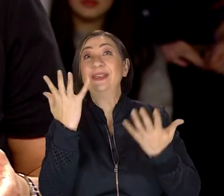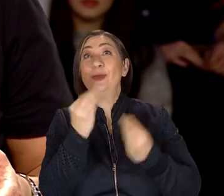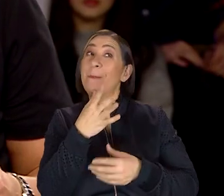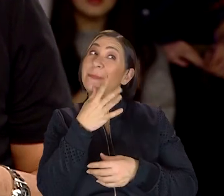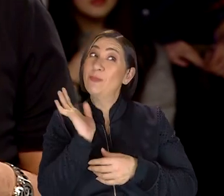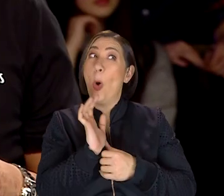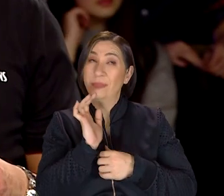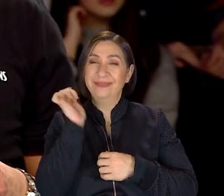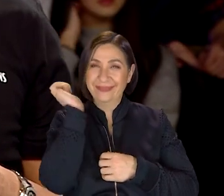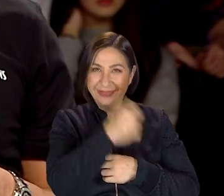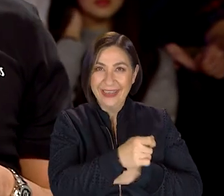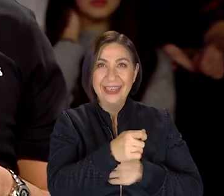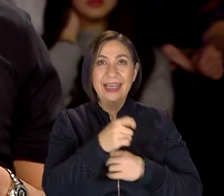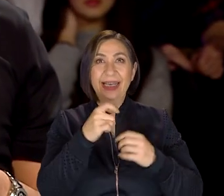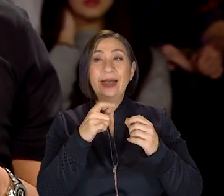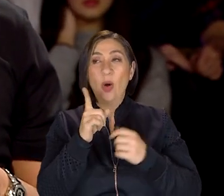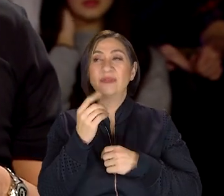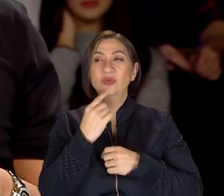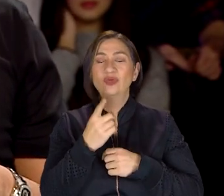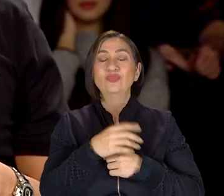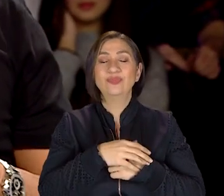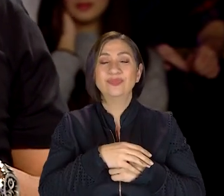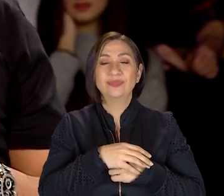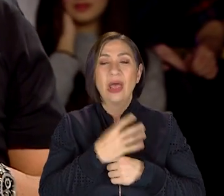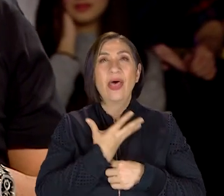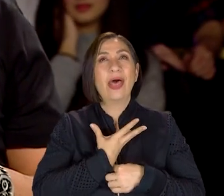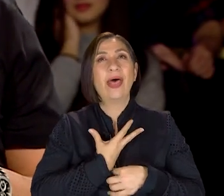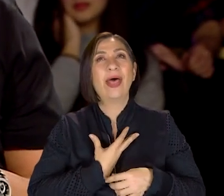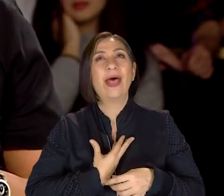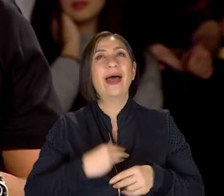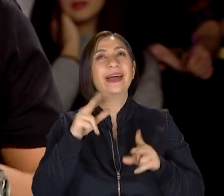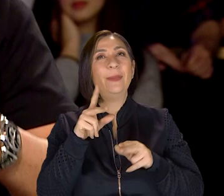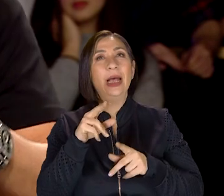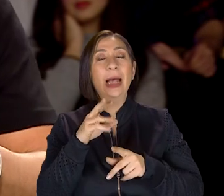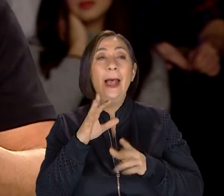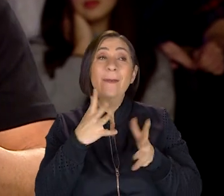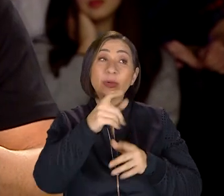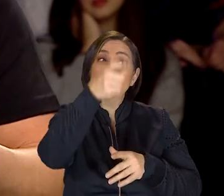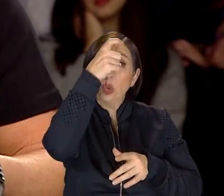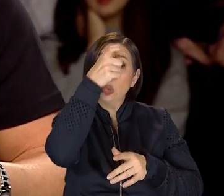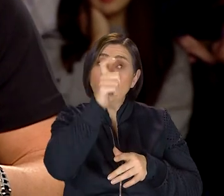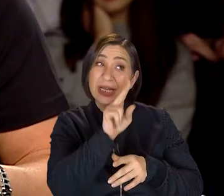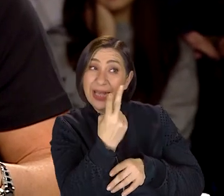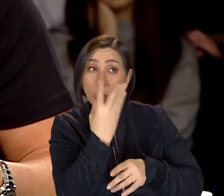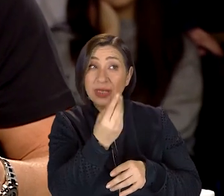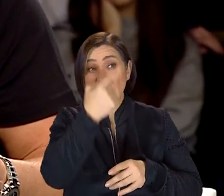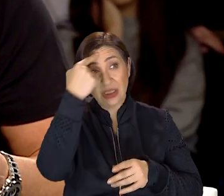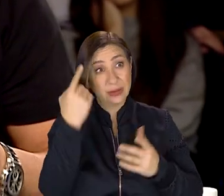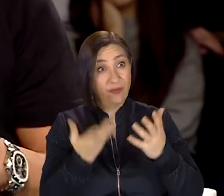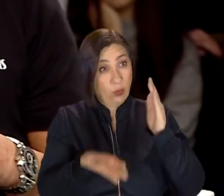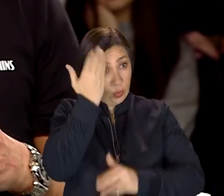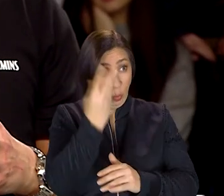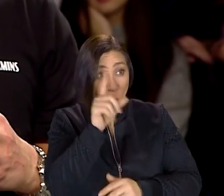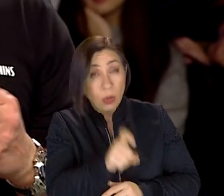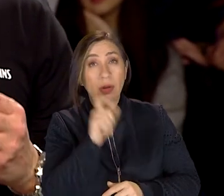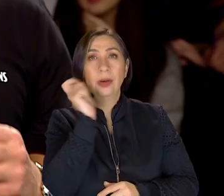hani bilemiyorum dedim. Öyle mi diyorsun filan yaptı. Dedim ki hani bence bunlar belki Türkçe olsa daha mı şanslı olur acaba dedim